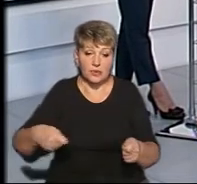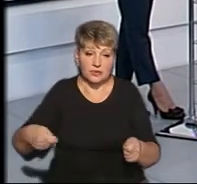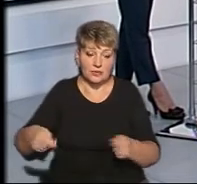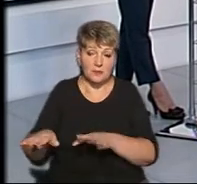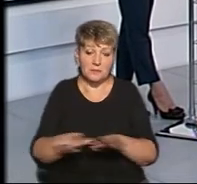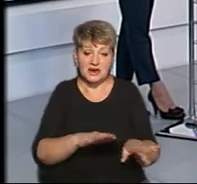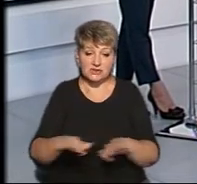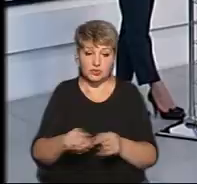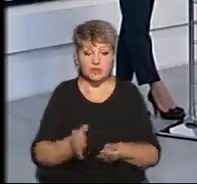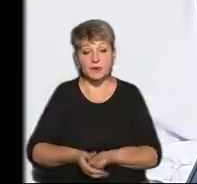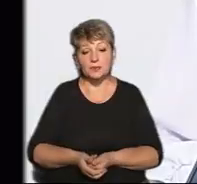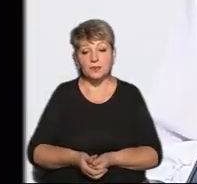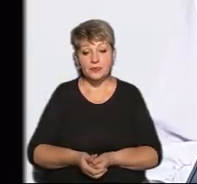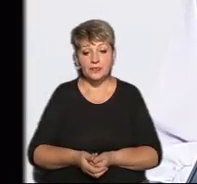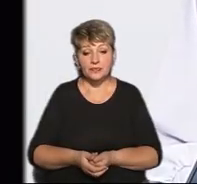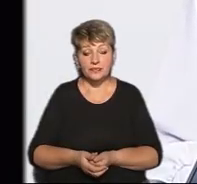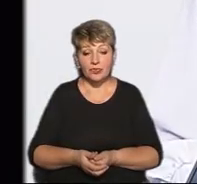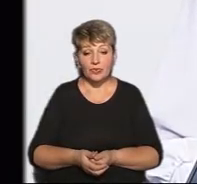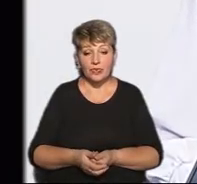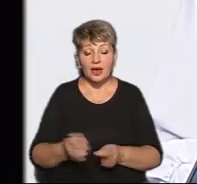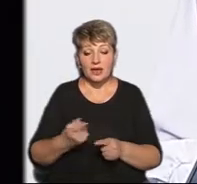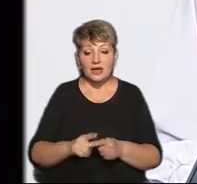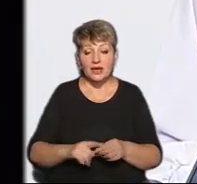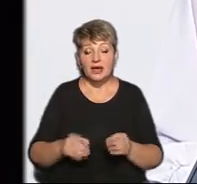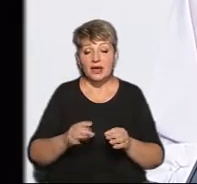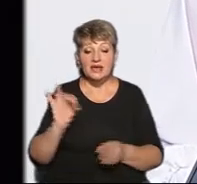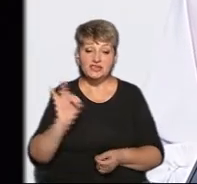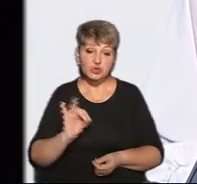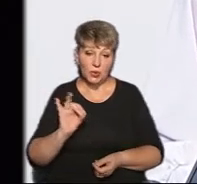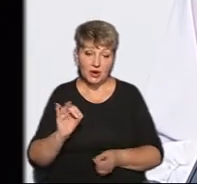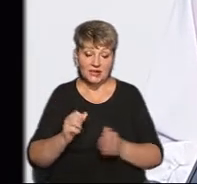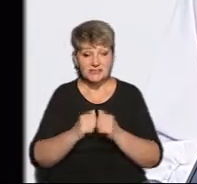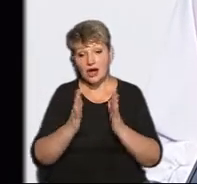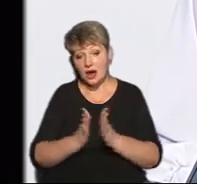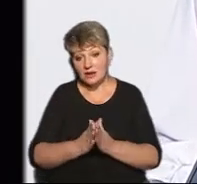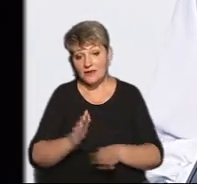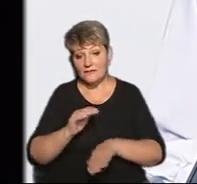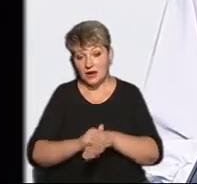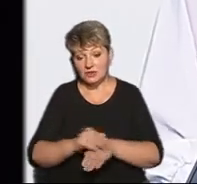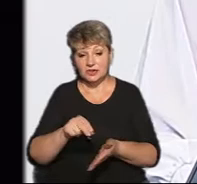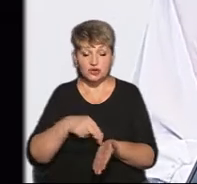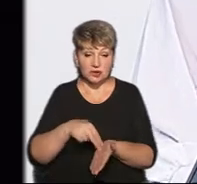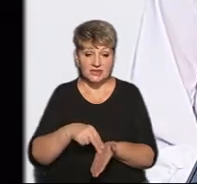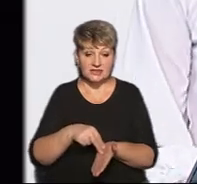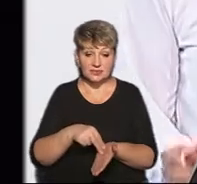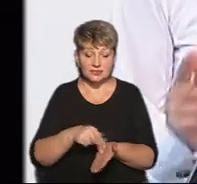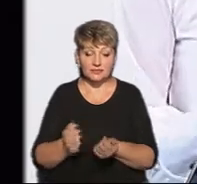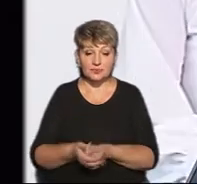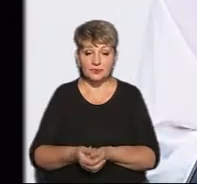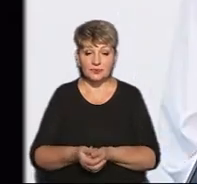була. Зрозуміло. Завершую знайомство з партією «Бліц» на знання історії і загальних фактів про Черкаси.